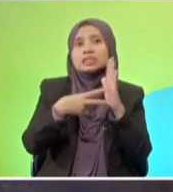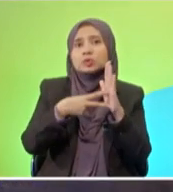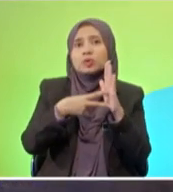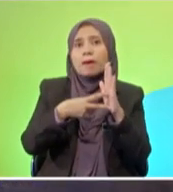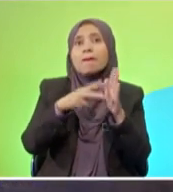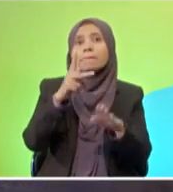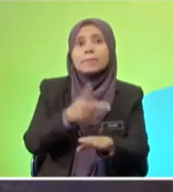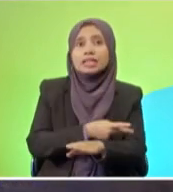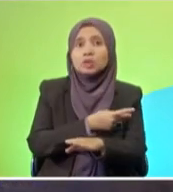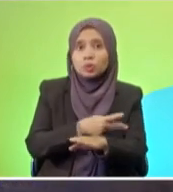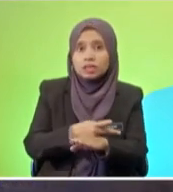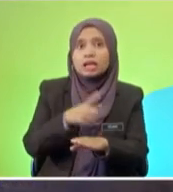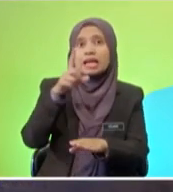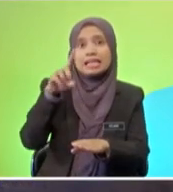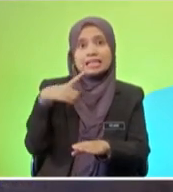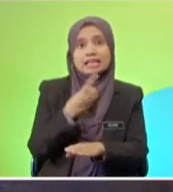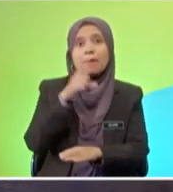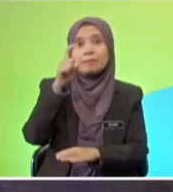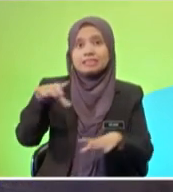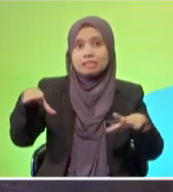kita kena hasilkan